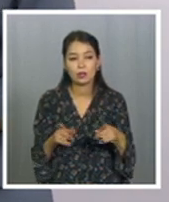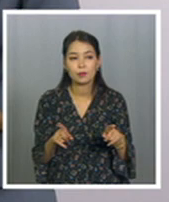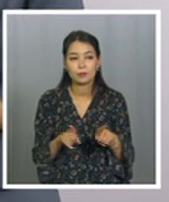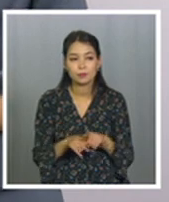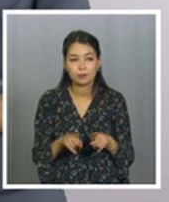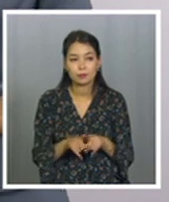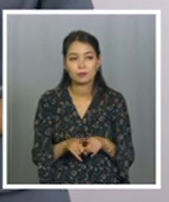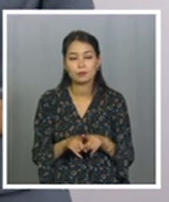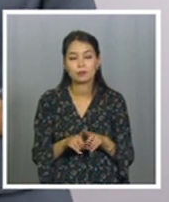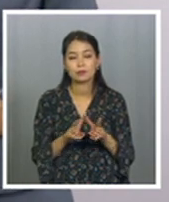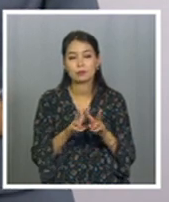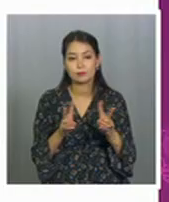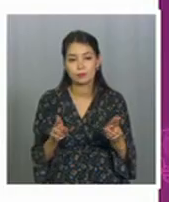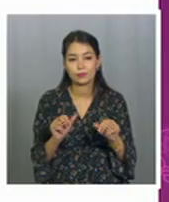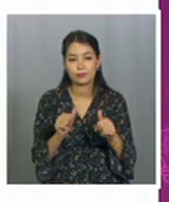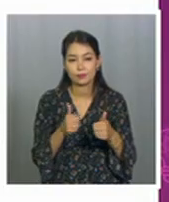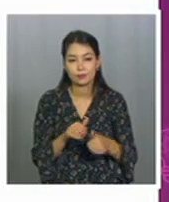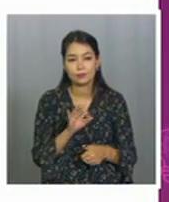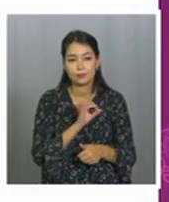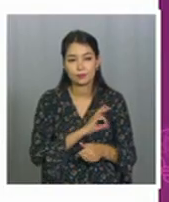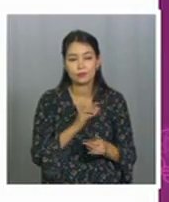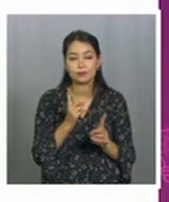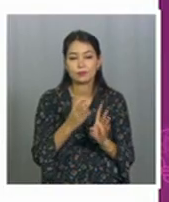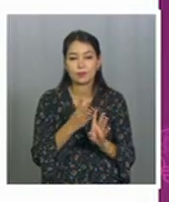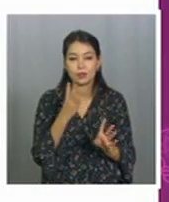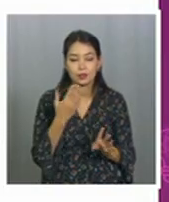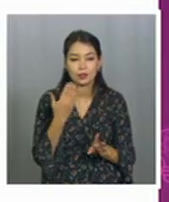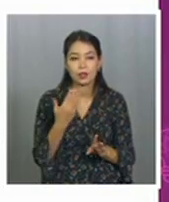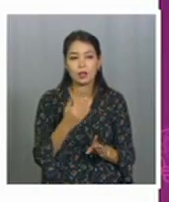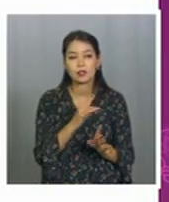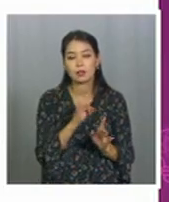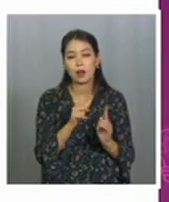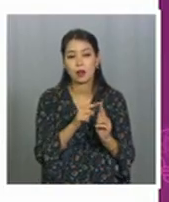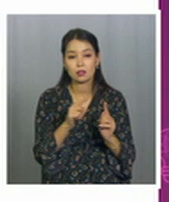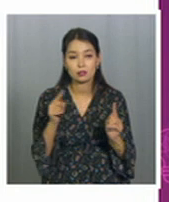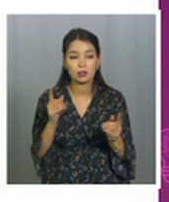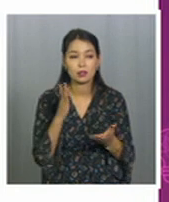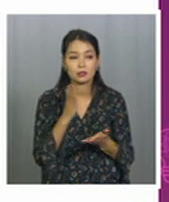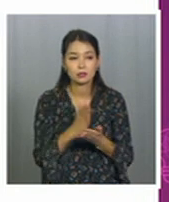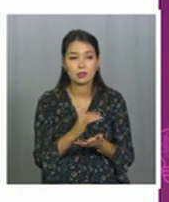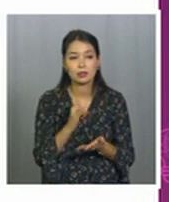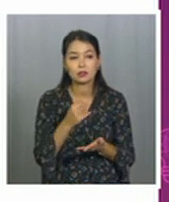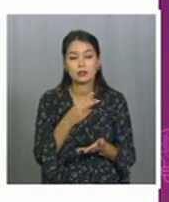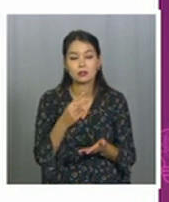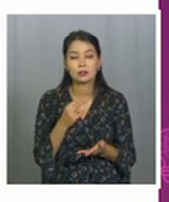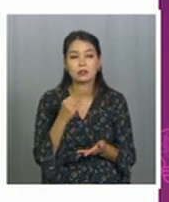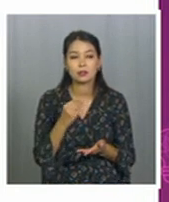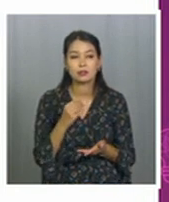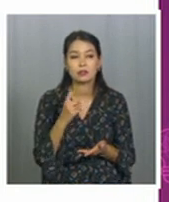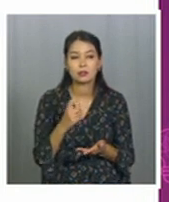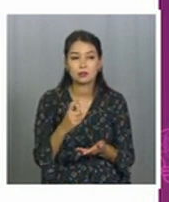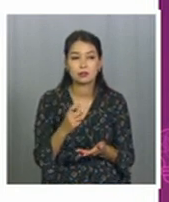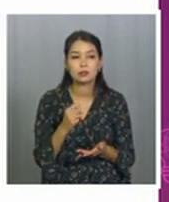алгоритм қолданылады. Алдымен координаталық жазықтықта Y-тен X-тен F, X,